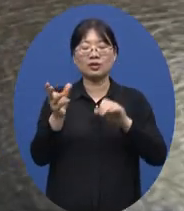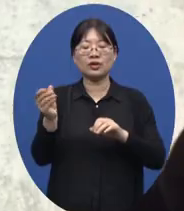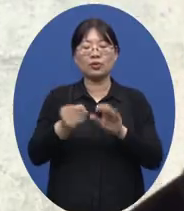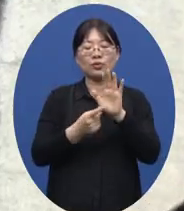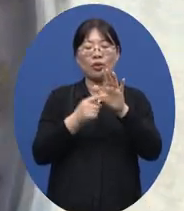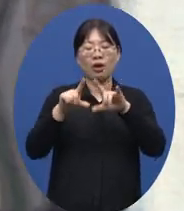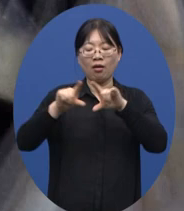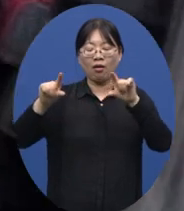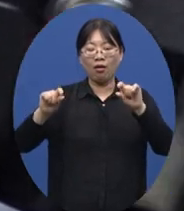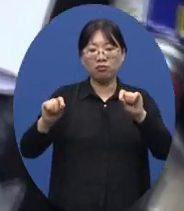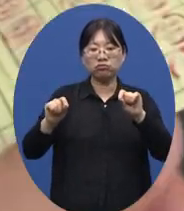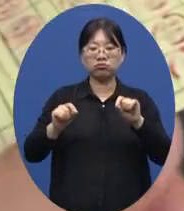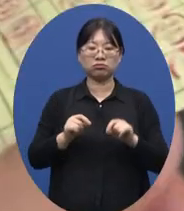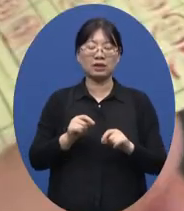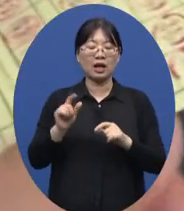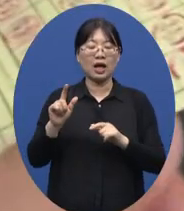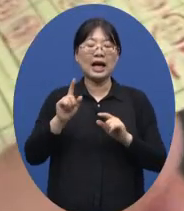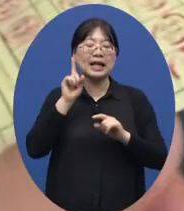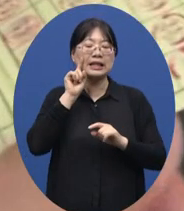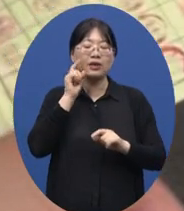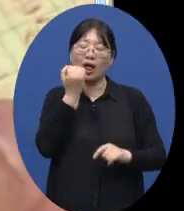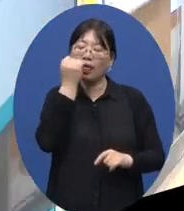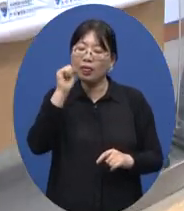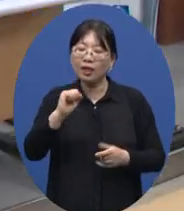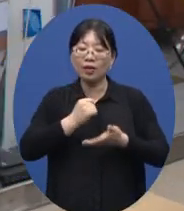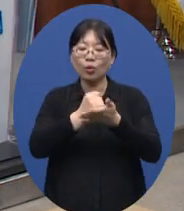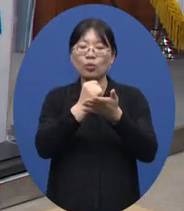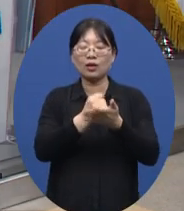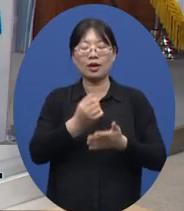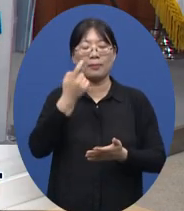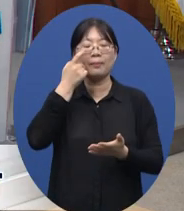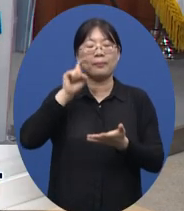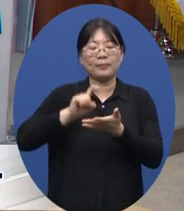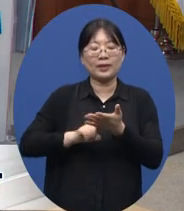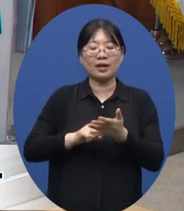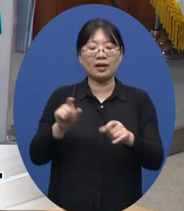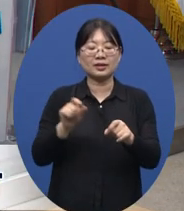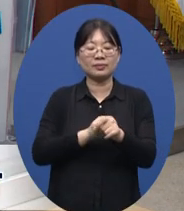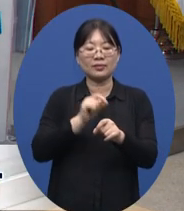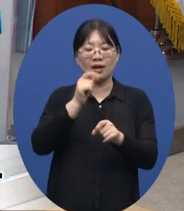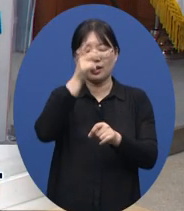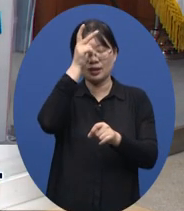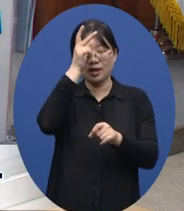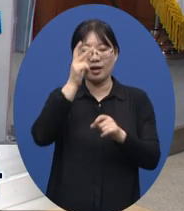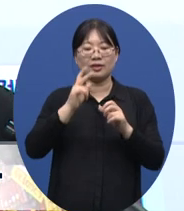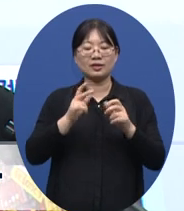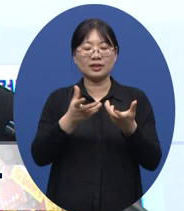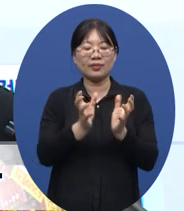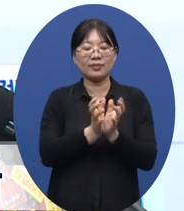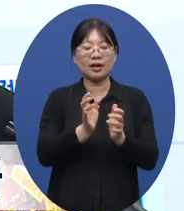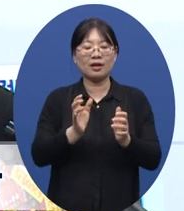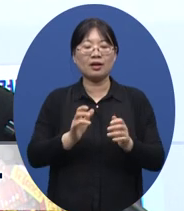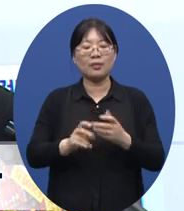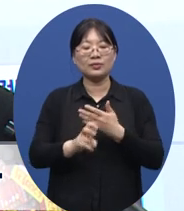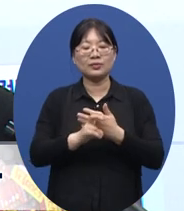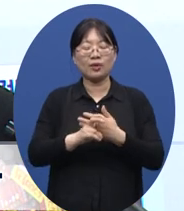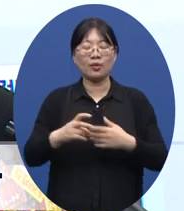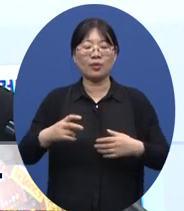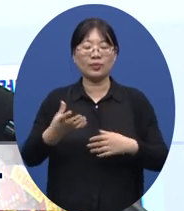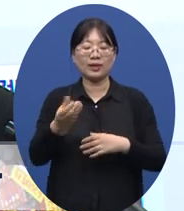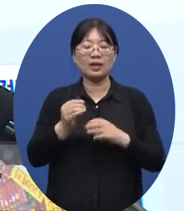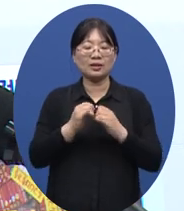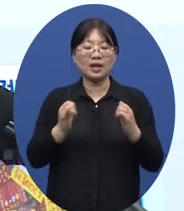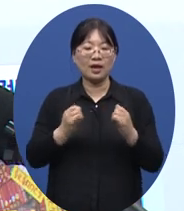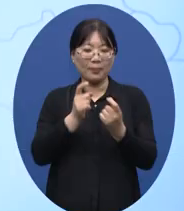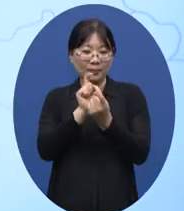광고 전단지에 일수 도장, 통장까지 나옵니다. 경기도 특별사법경찰단은 불법 대부업자를 적발하기 위해 3개월간